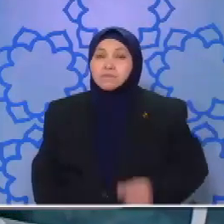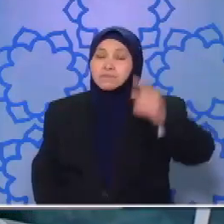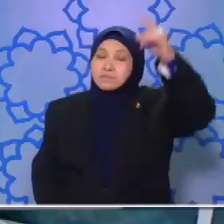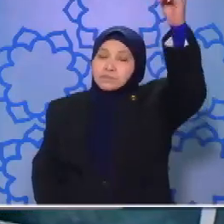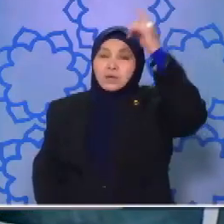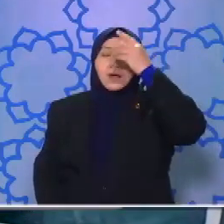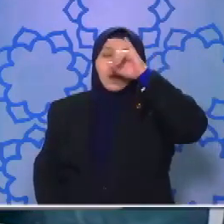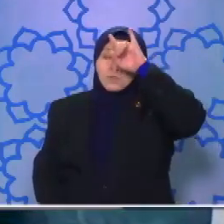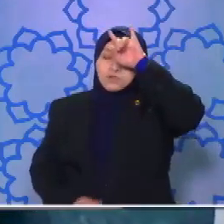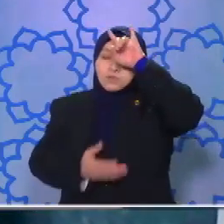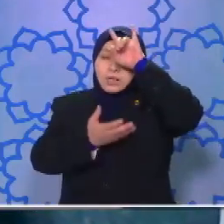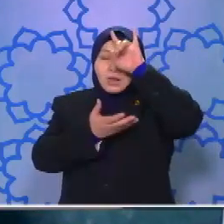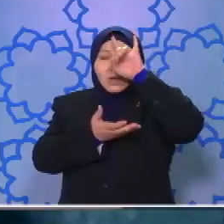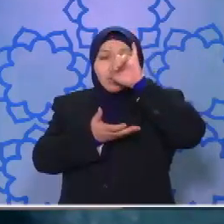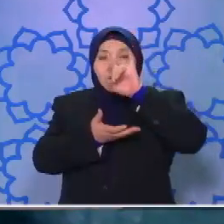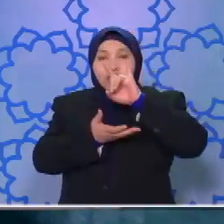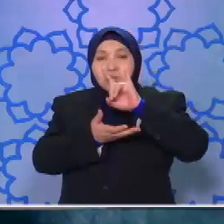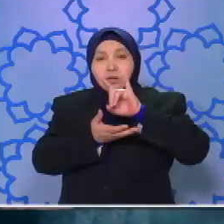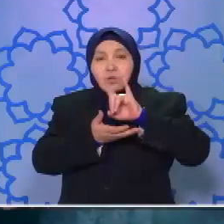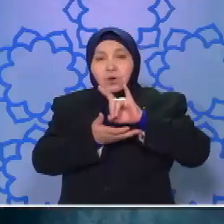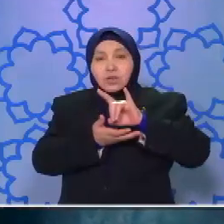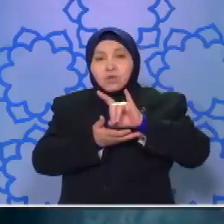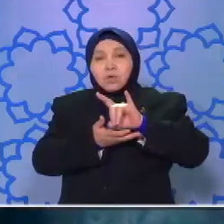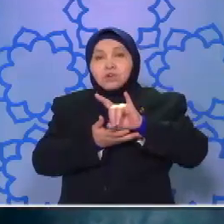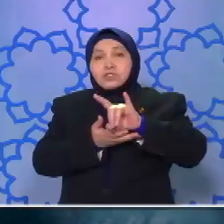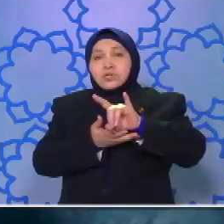أعوذ بالله من الشيطان